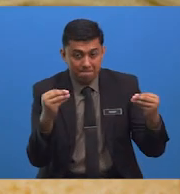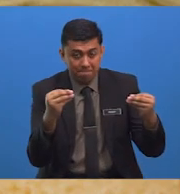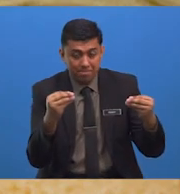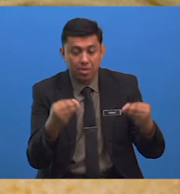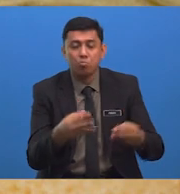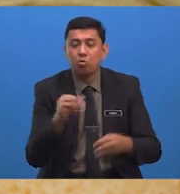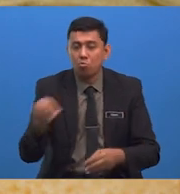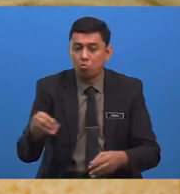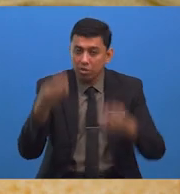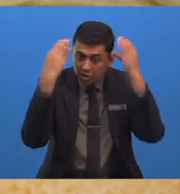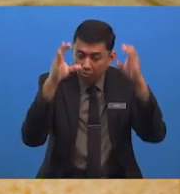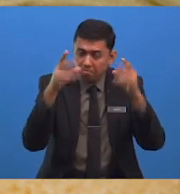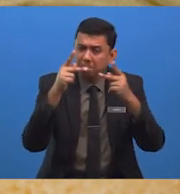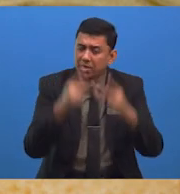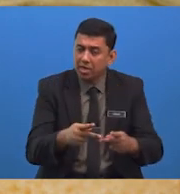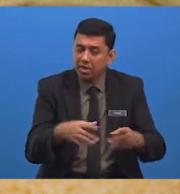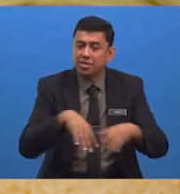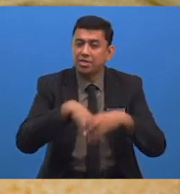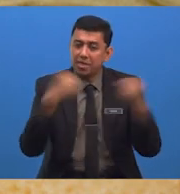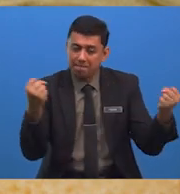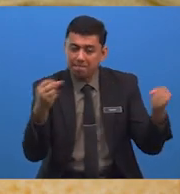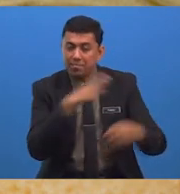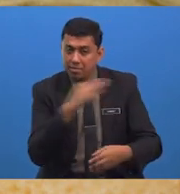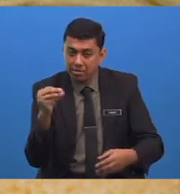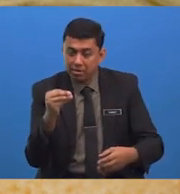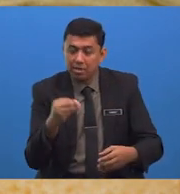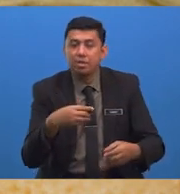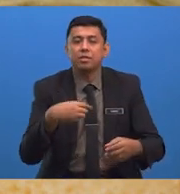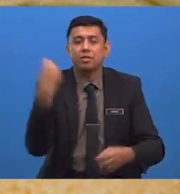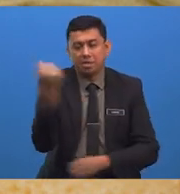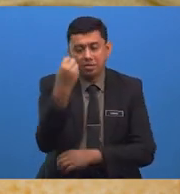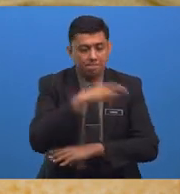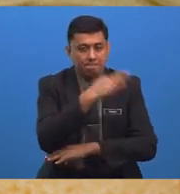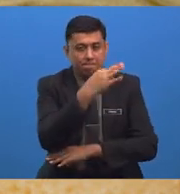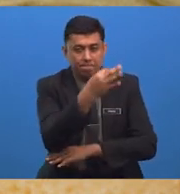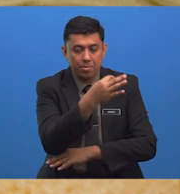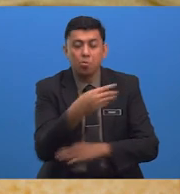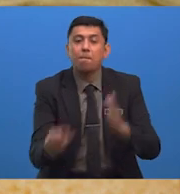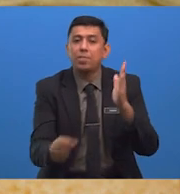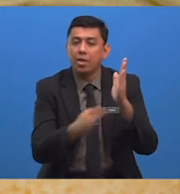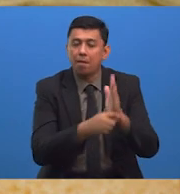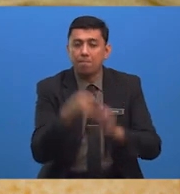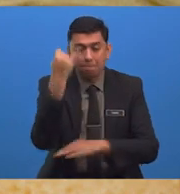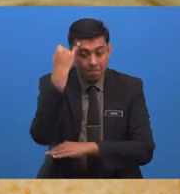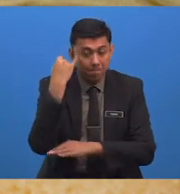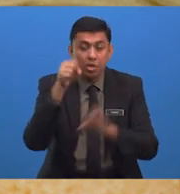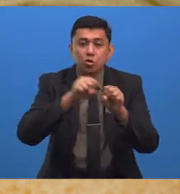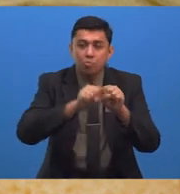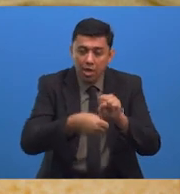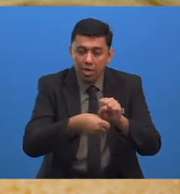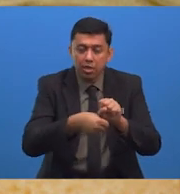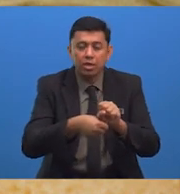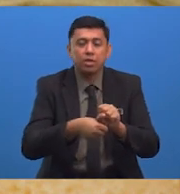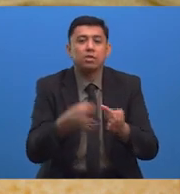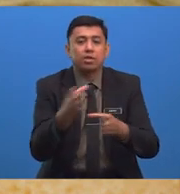cikgu kekal sihat dan ceria dan sentiasa bersemangat untuk menambah ilmu supaya